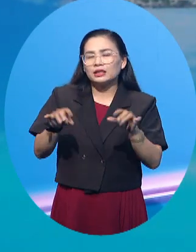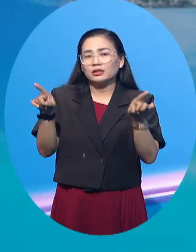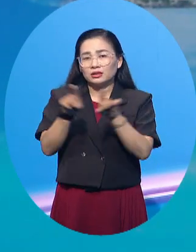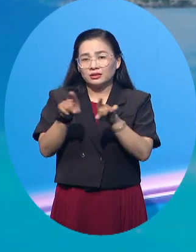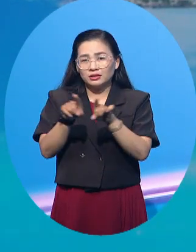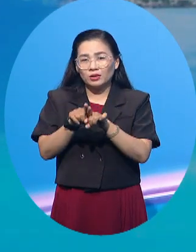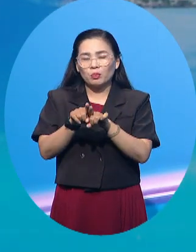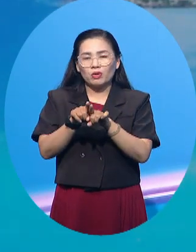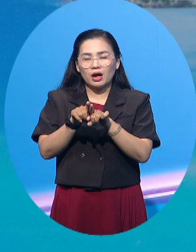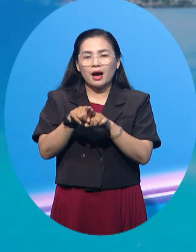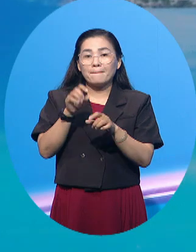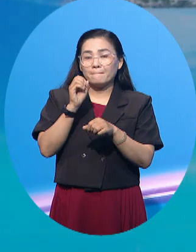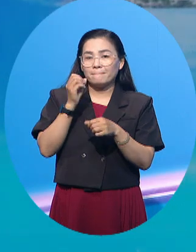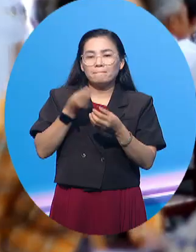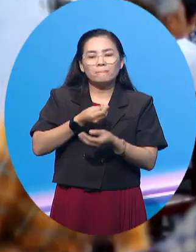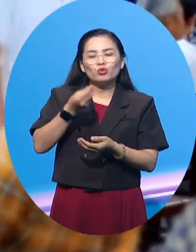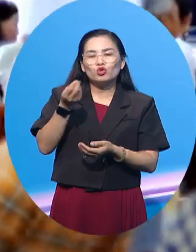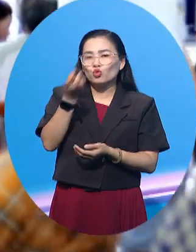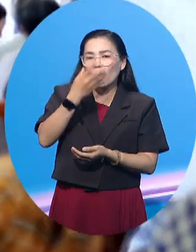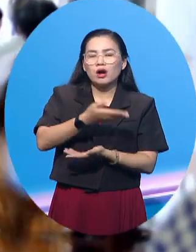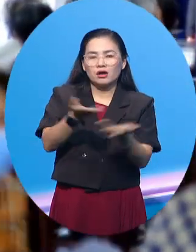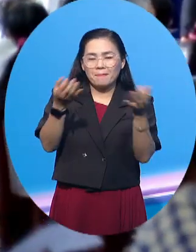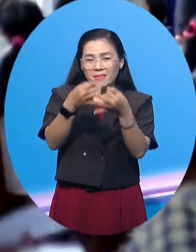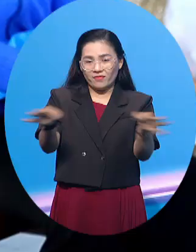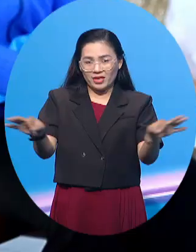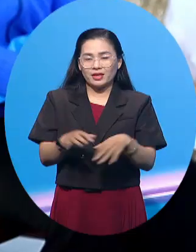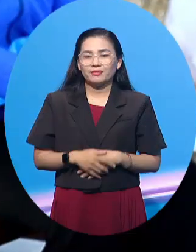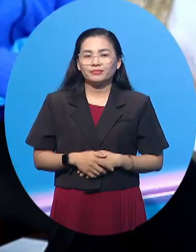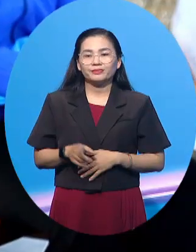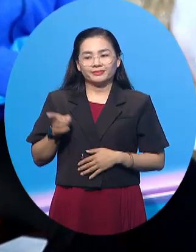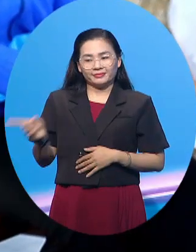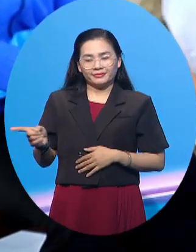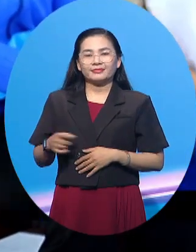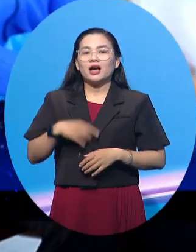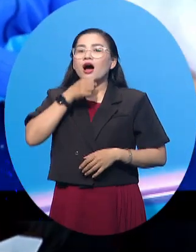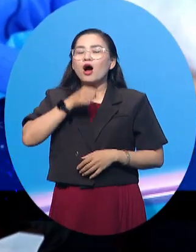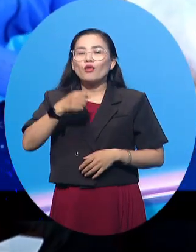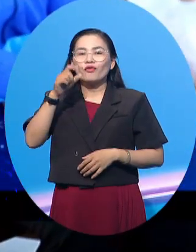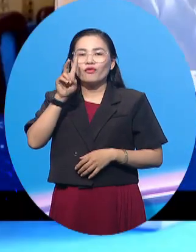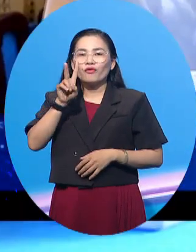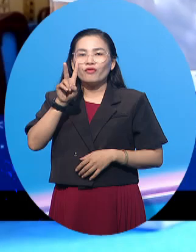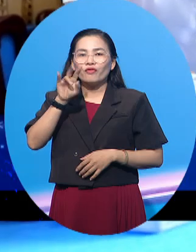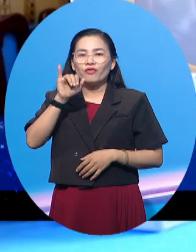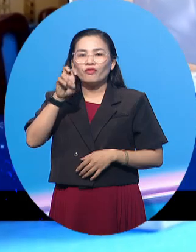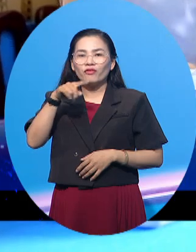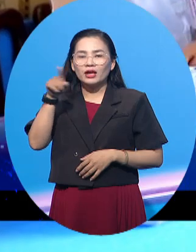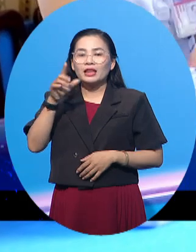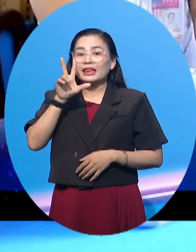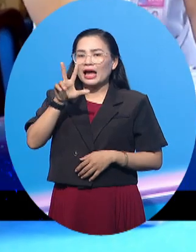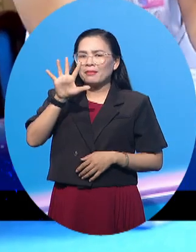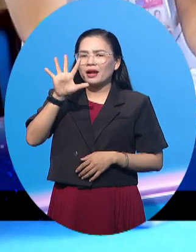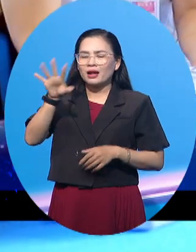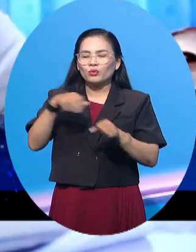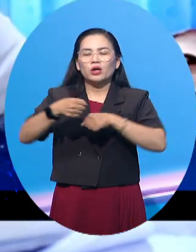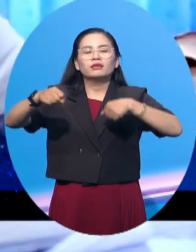Bè, tỉnh Tiền Giang. Từ đạp xe đến điểm khám từ sớm, ông Lê Phước Viễn, 85 tuổi cho biết, do cao